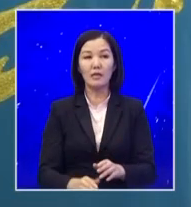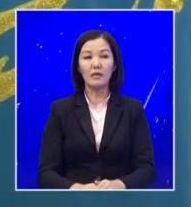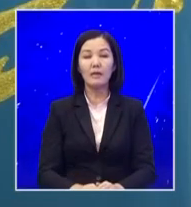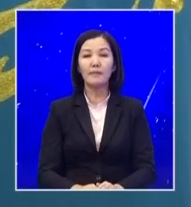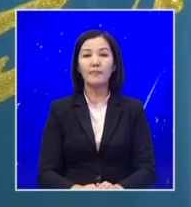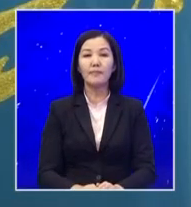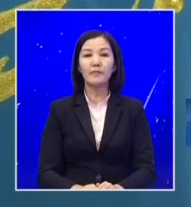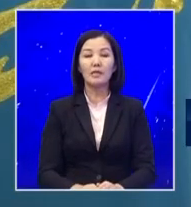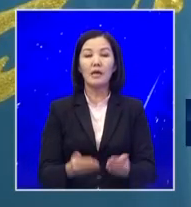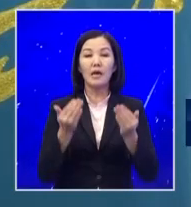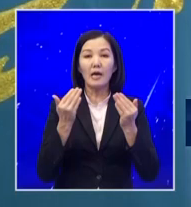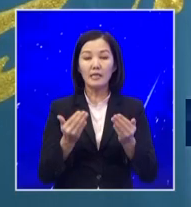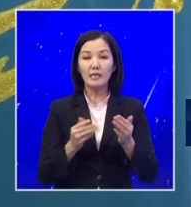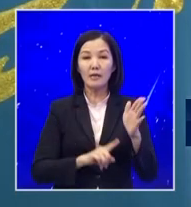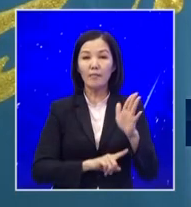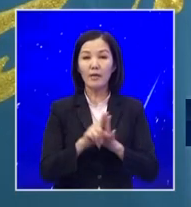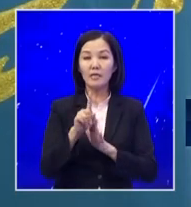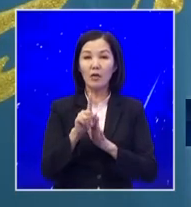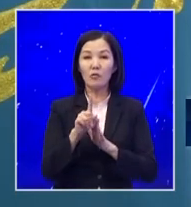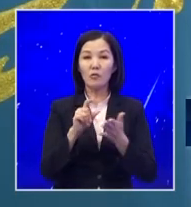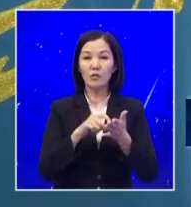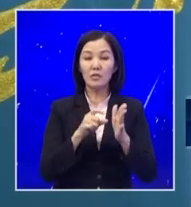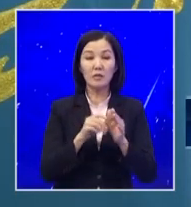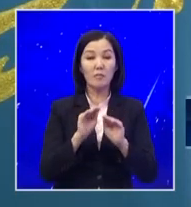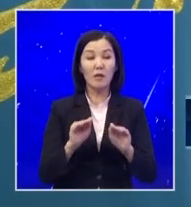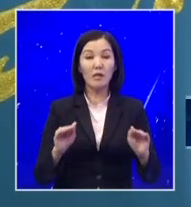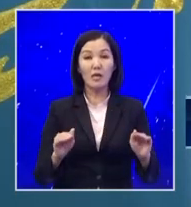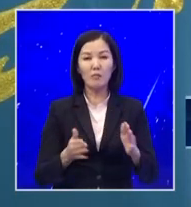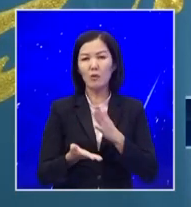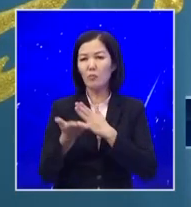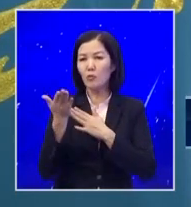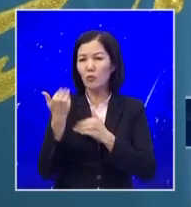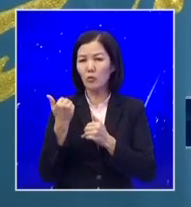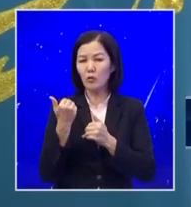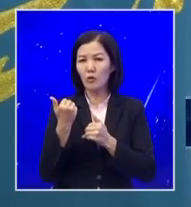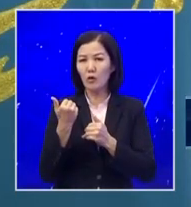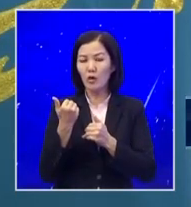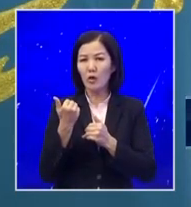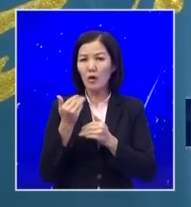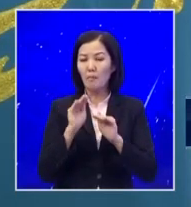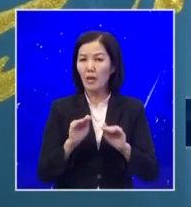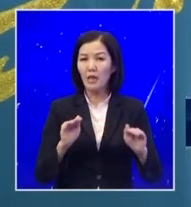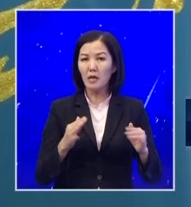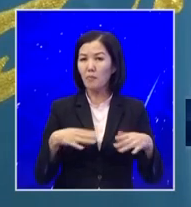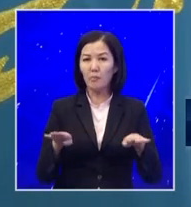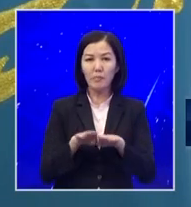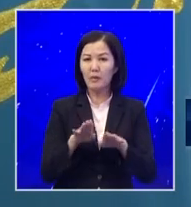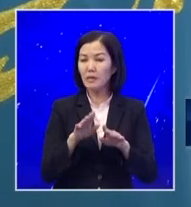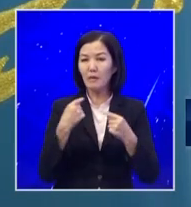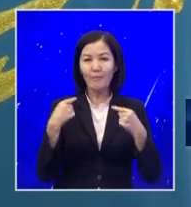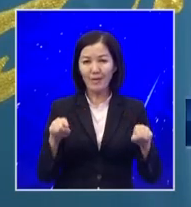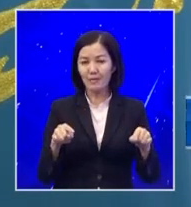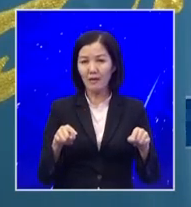мен қазіргі бастауыш сыныптың оқушыларын мүлдем салыстыруға болмайды. Қазіргі балалардың дүние танымы